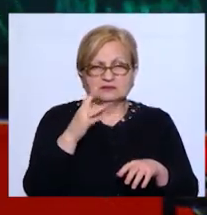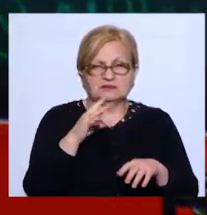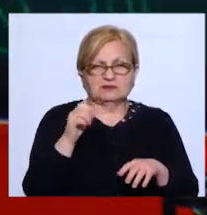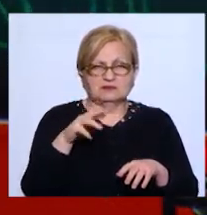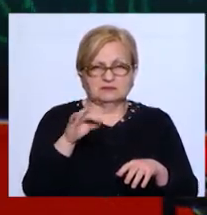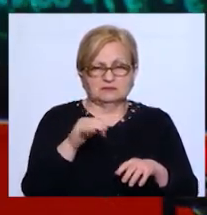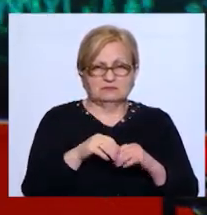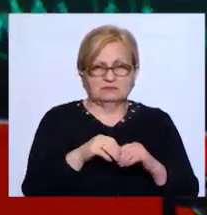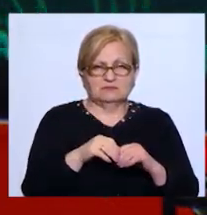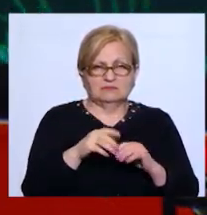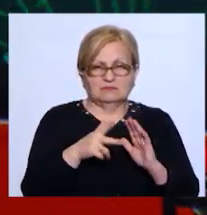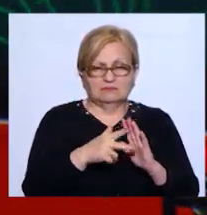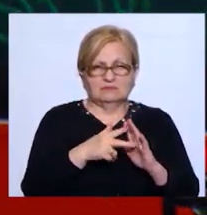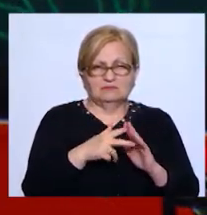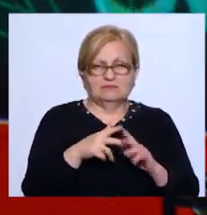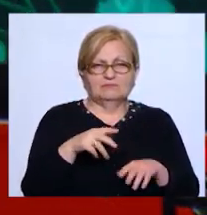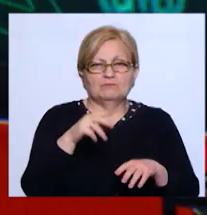მეცხრედი. 8